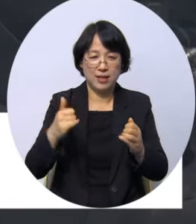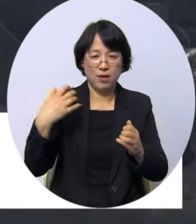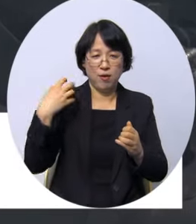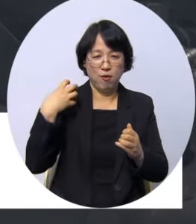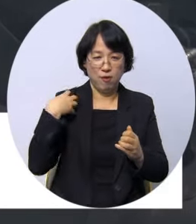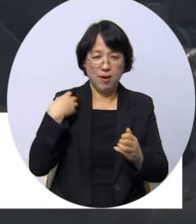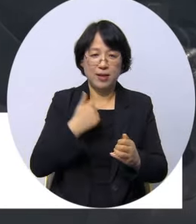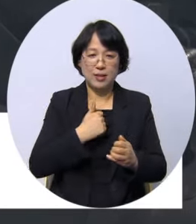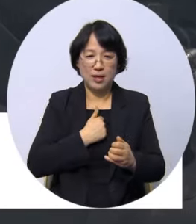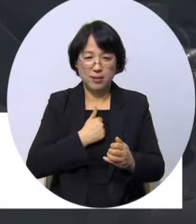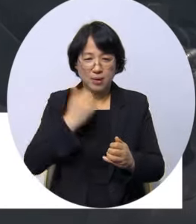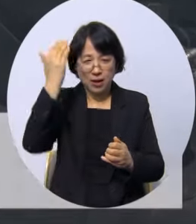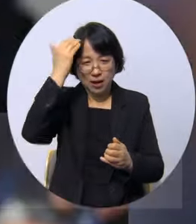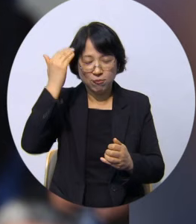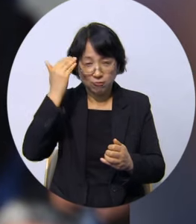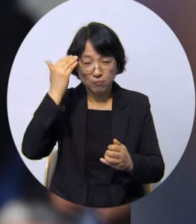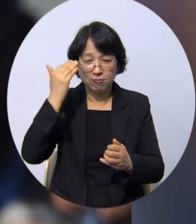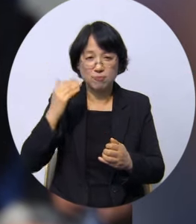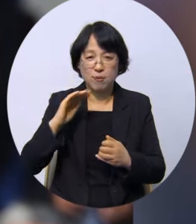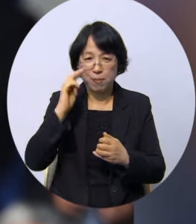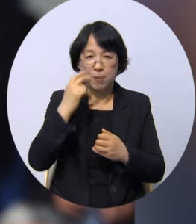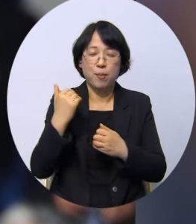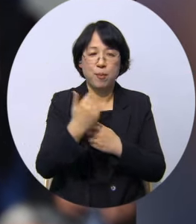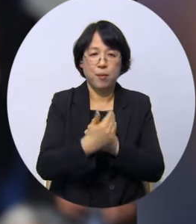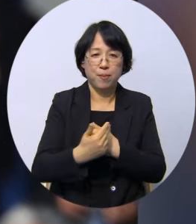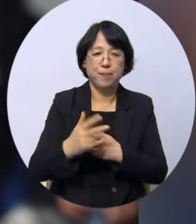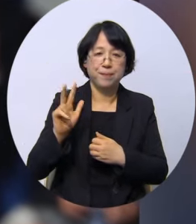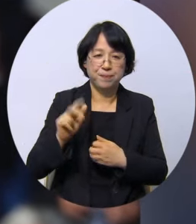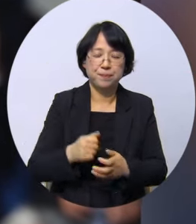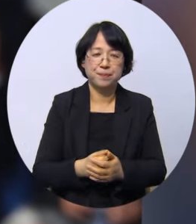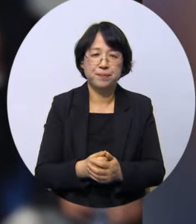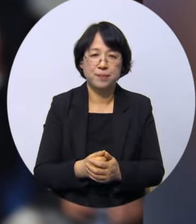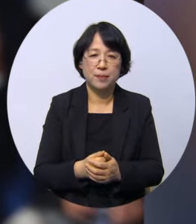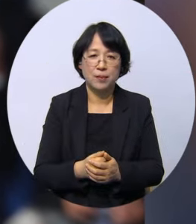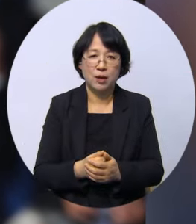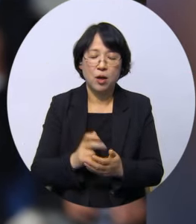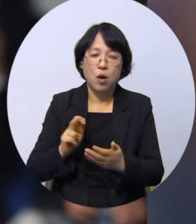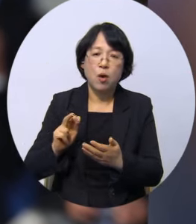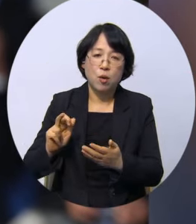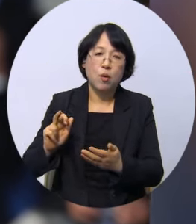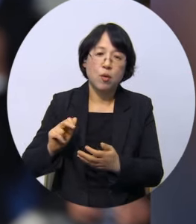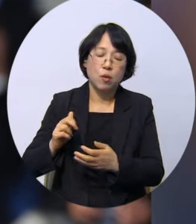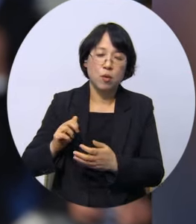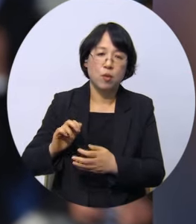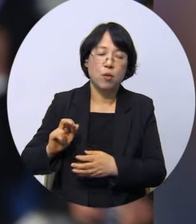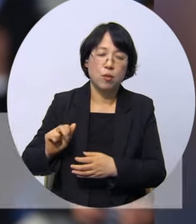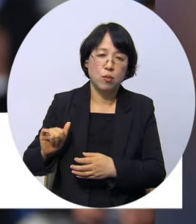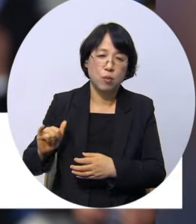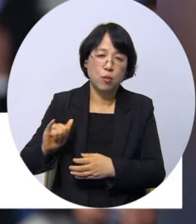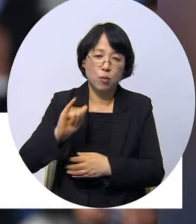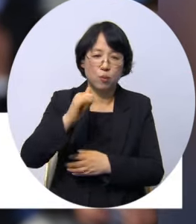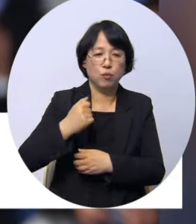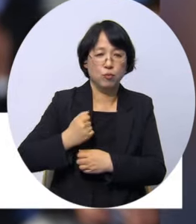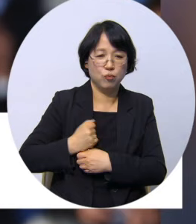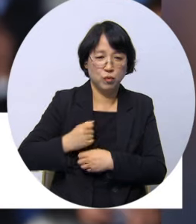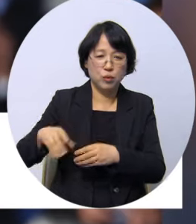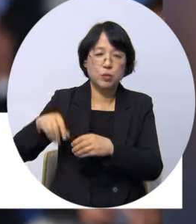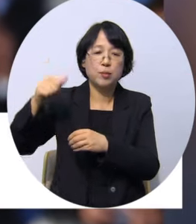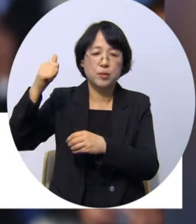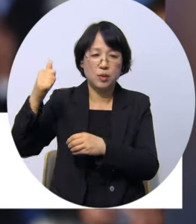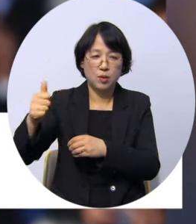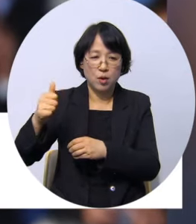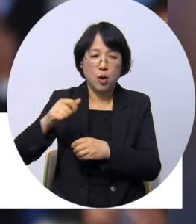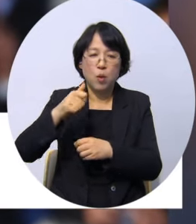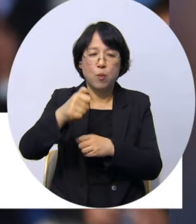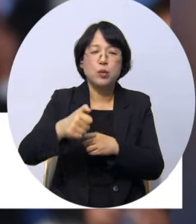끝까지 수호하겠습니다 훈련 현장을 찾은 이영수 공군 참모총장은 55년간 대한민국을 수호해